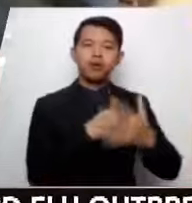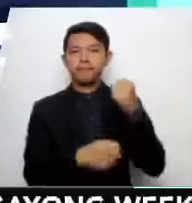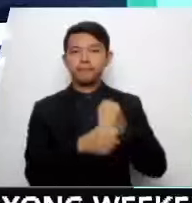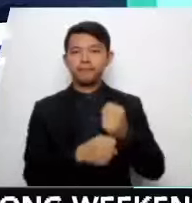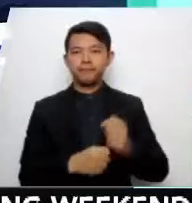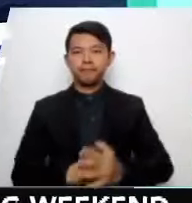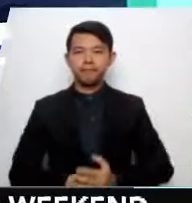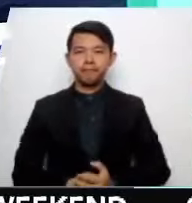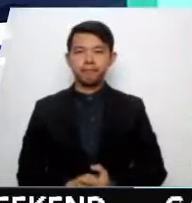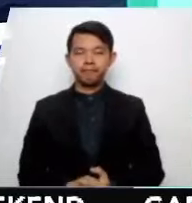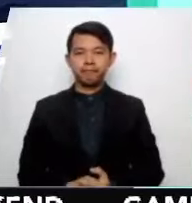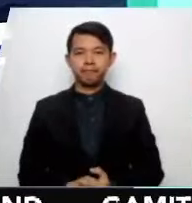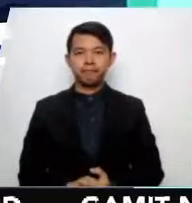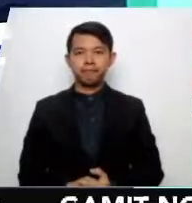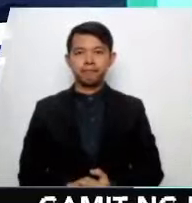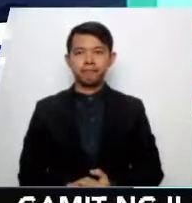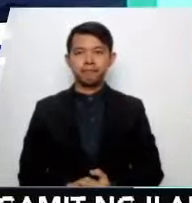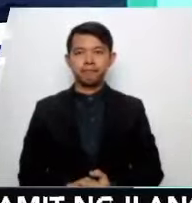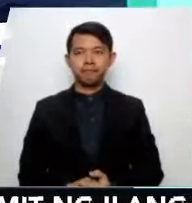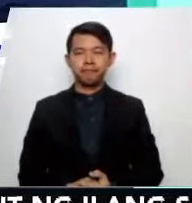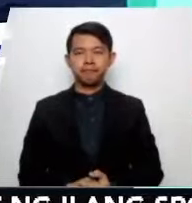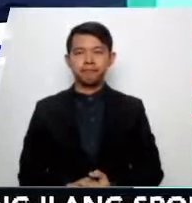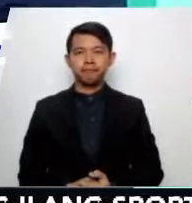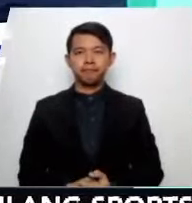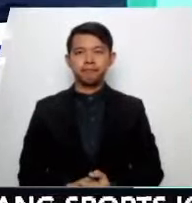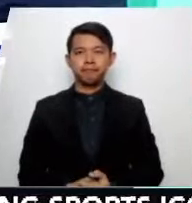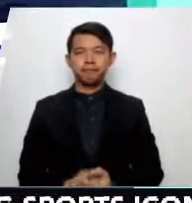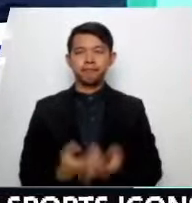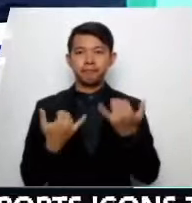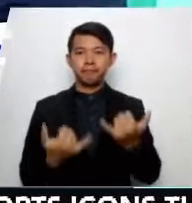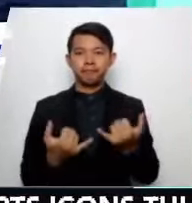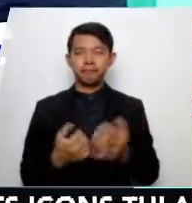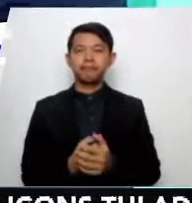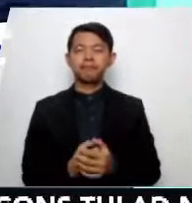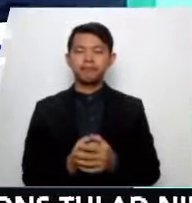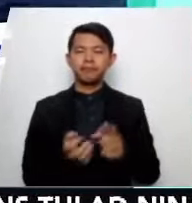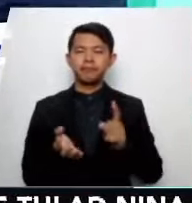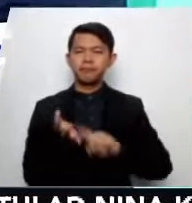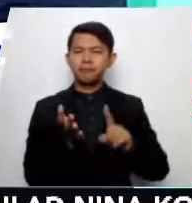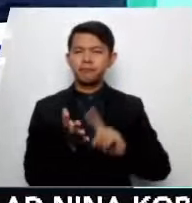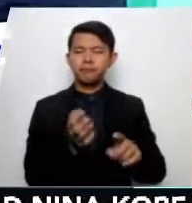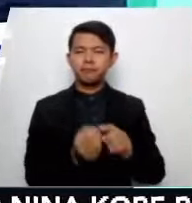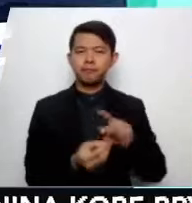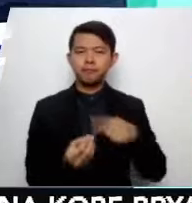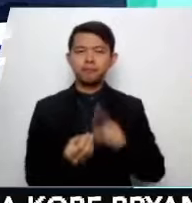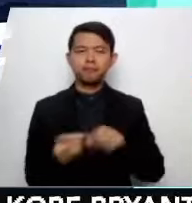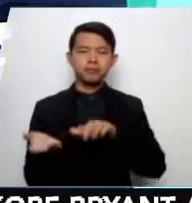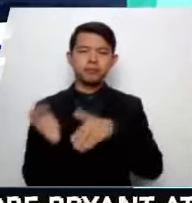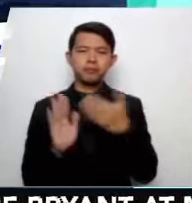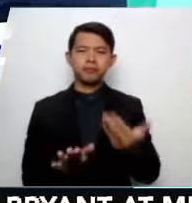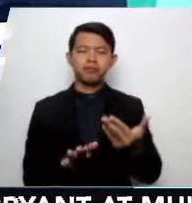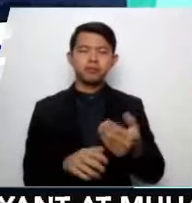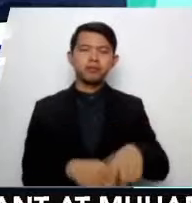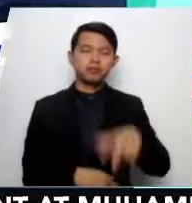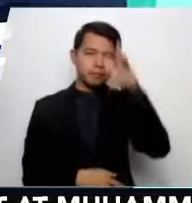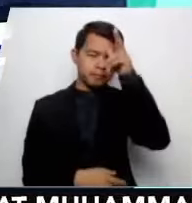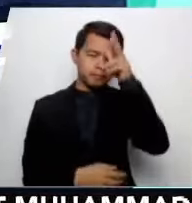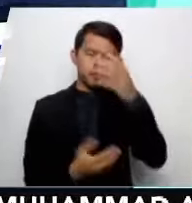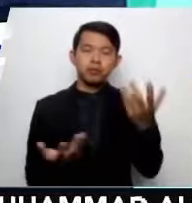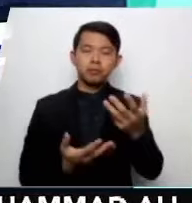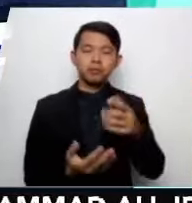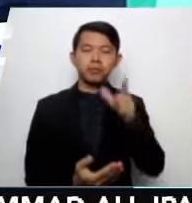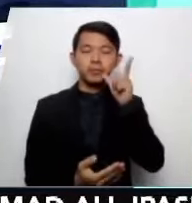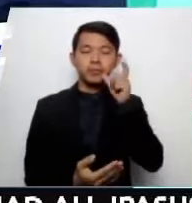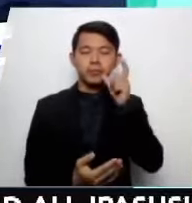france samantala talakayin na po natin ang pagkamatay ng mahigit 4,000 na manok sa isang polt farm sa Ley ng dahil